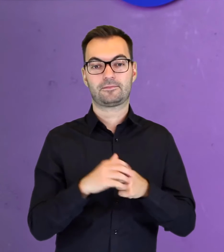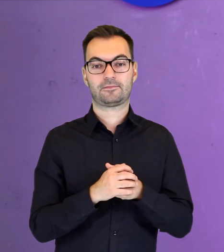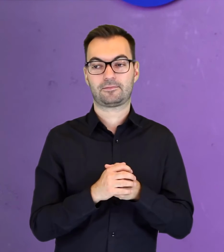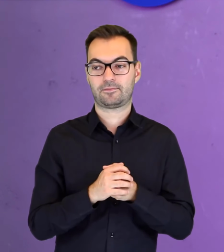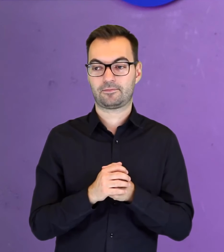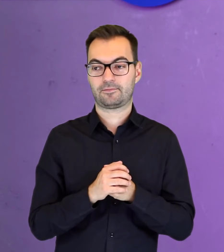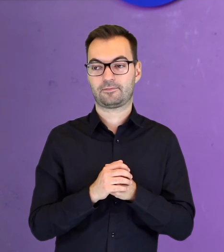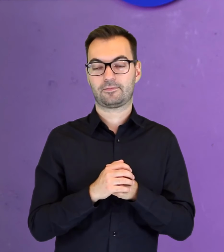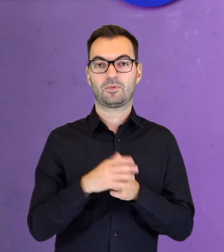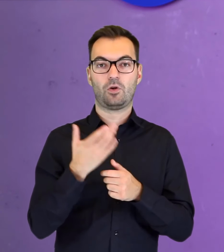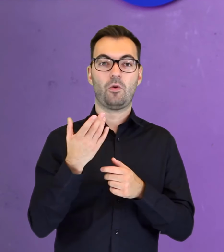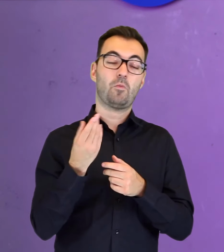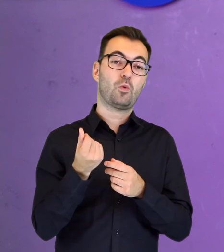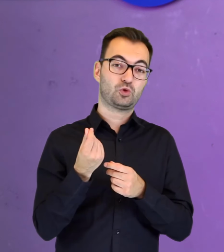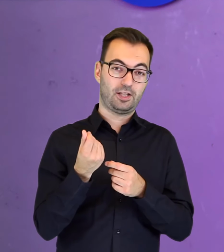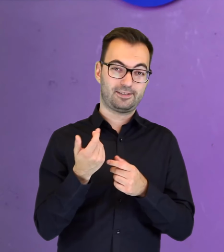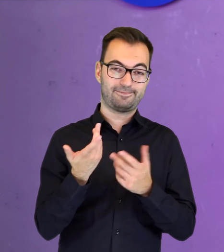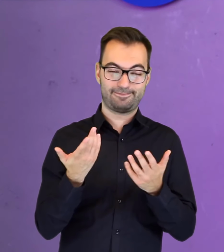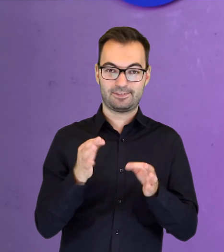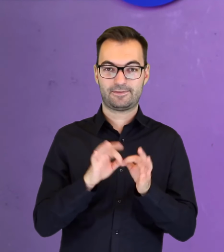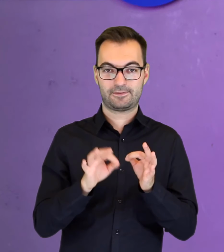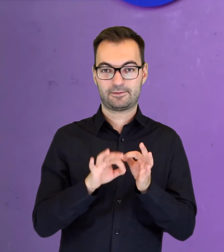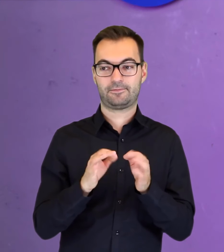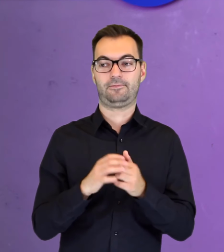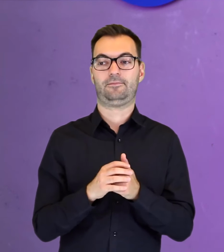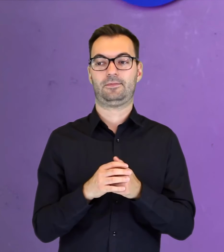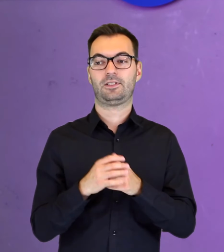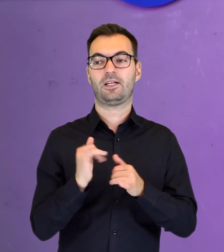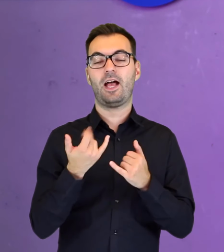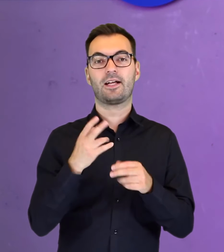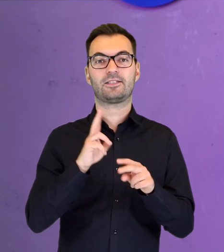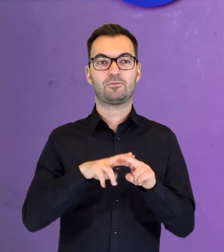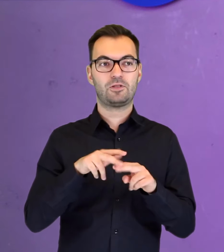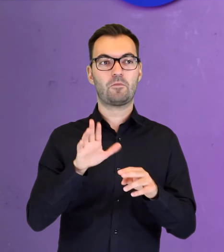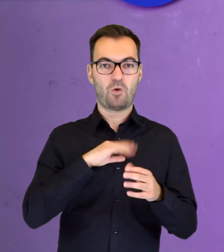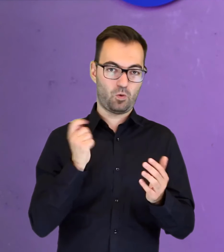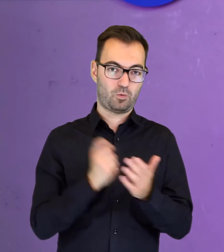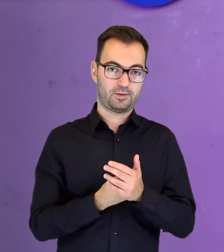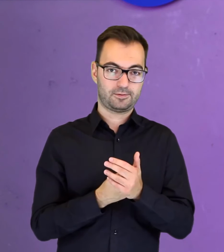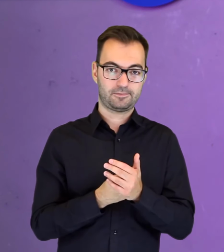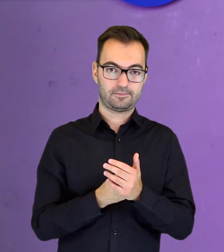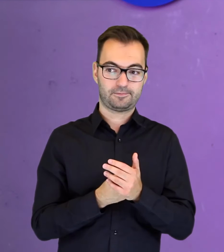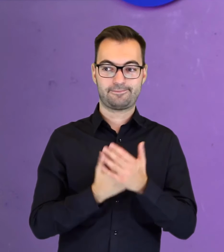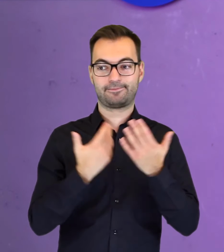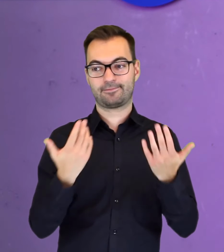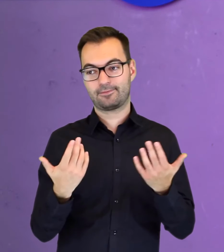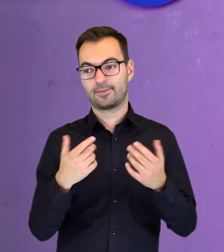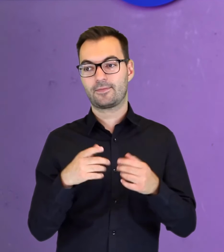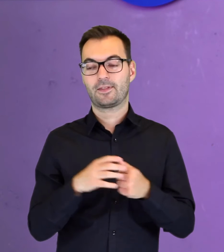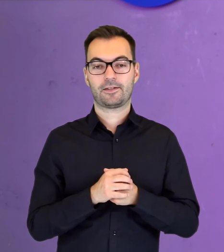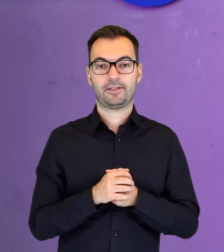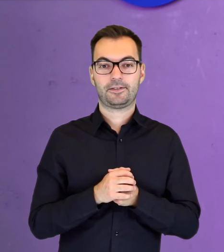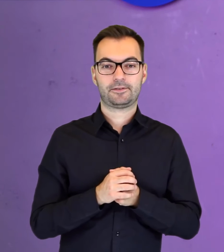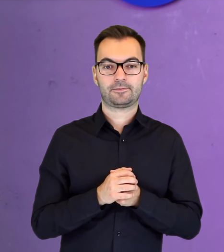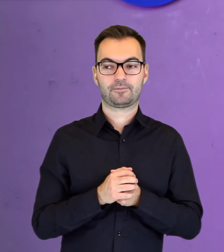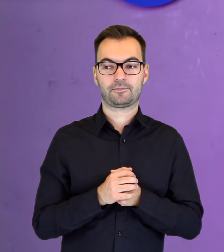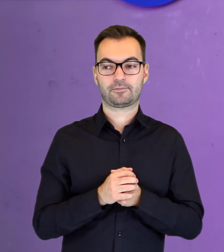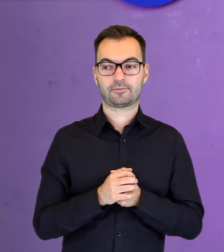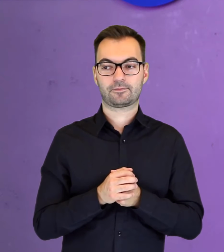trochę tego nie ma i razu momencie kiedy pojawia się też kwestia też budżetu i